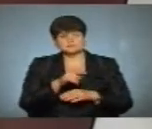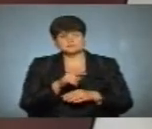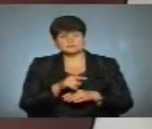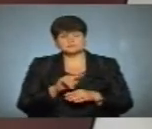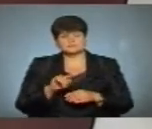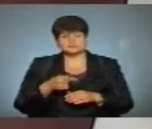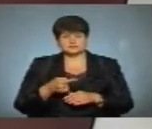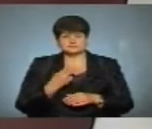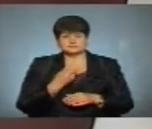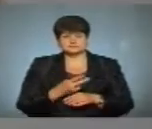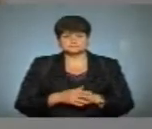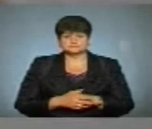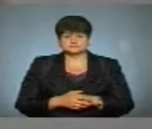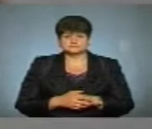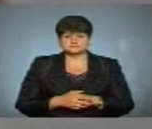Ярошенко розповість.